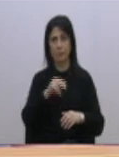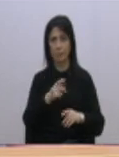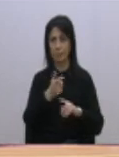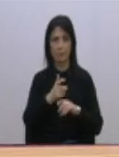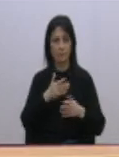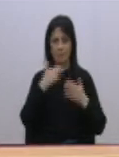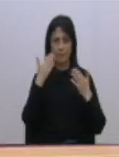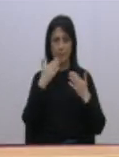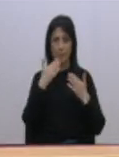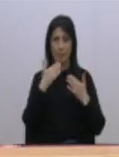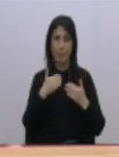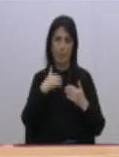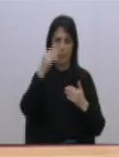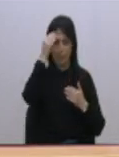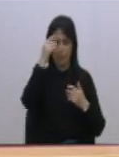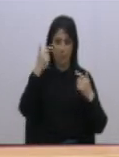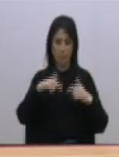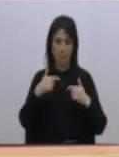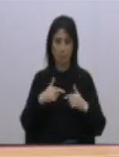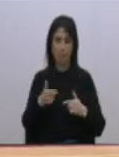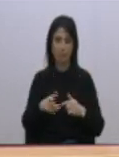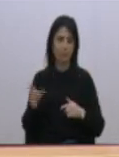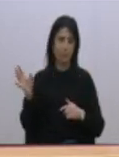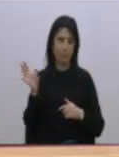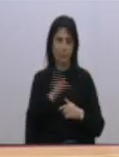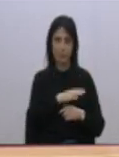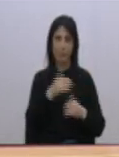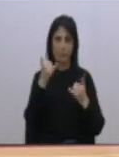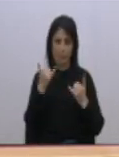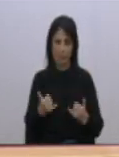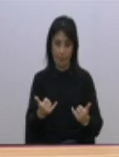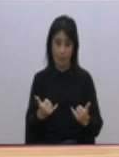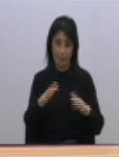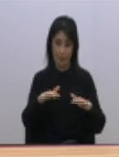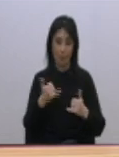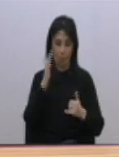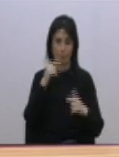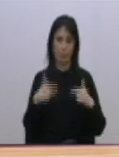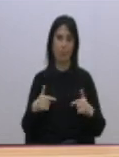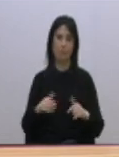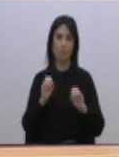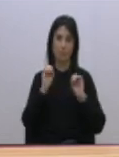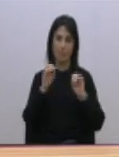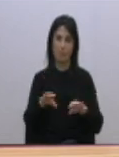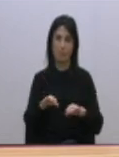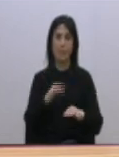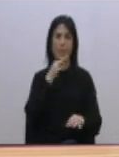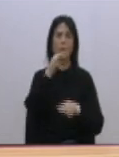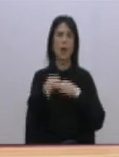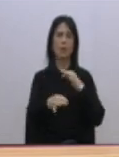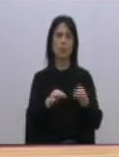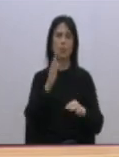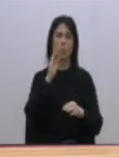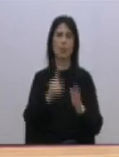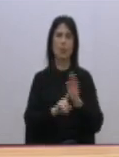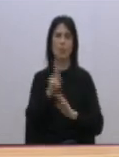ძალიან მარტივია ჩემი აზრით ტესტი, რომელიც ყველა დღეს ამ დარბაში უნდა ჩავაბარო და ამით პასუხი გაეცემა